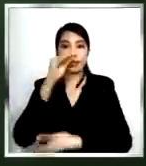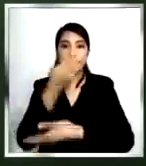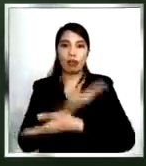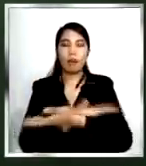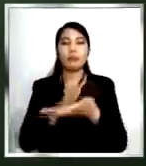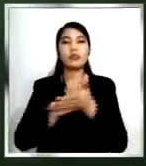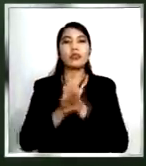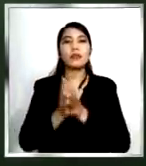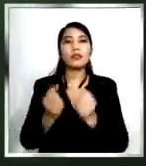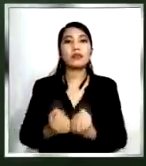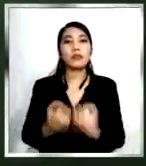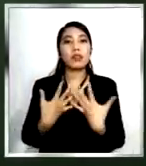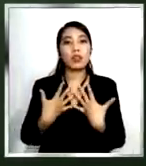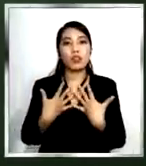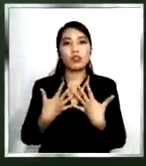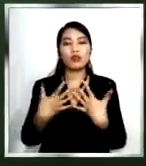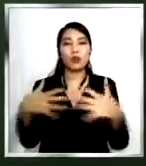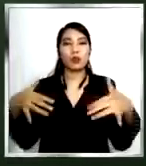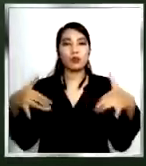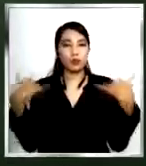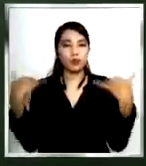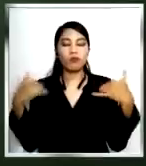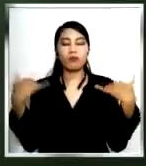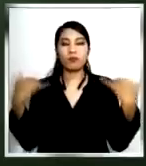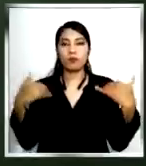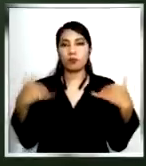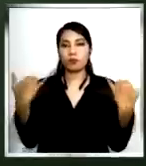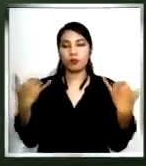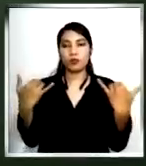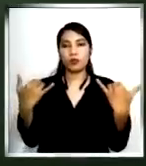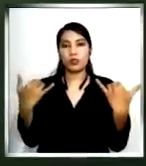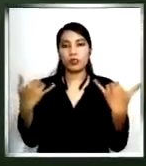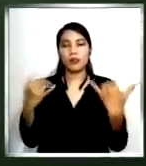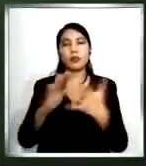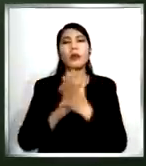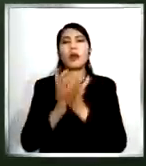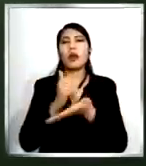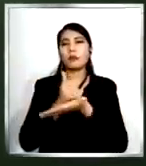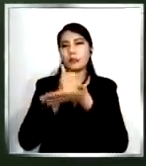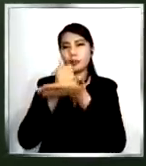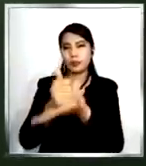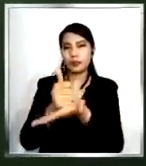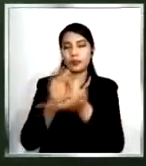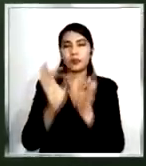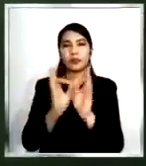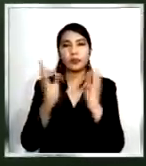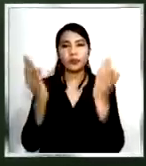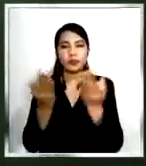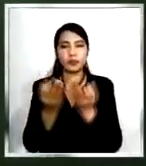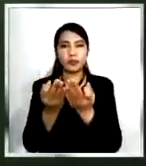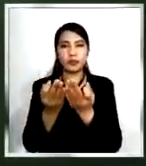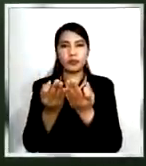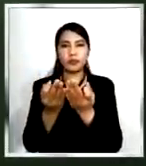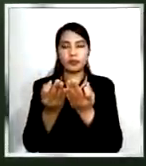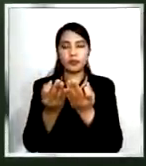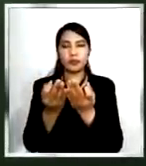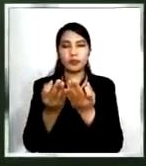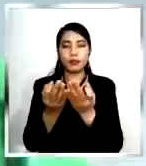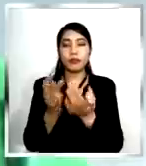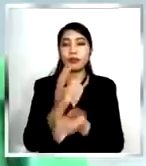kabataan na maging matulungin din sa kanilang pamilya kung ano at mag-aral